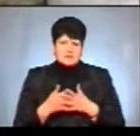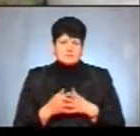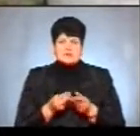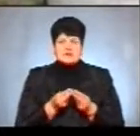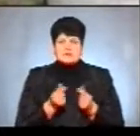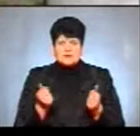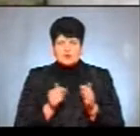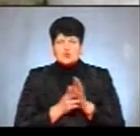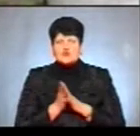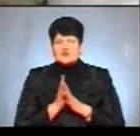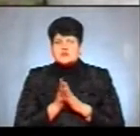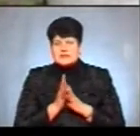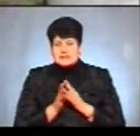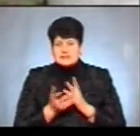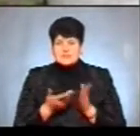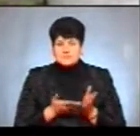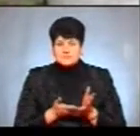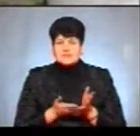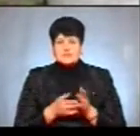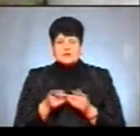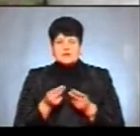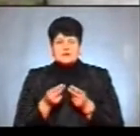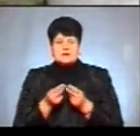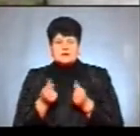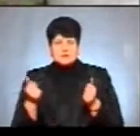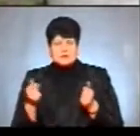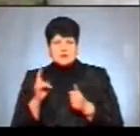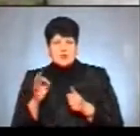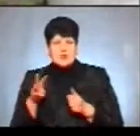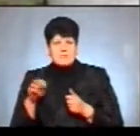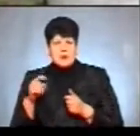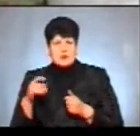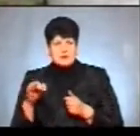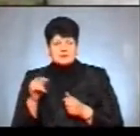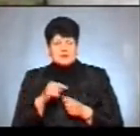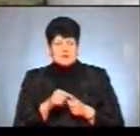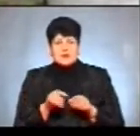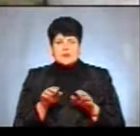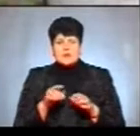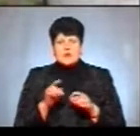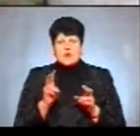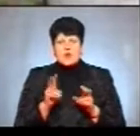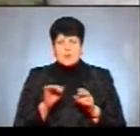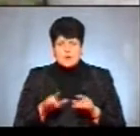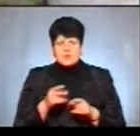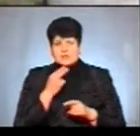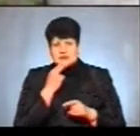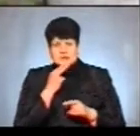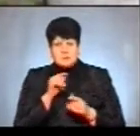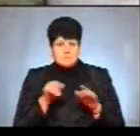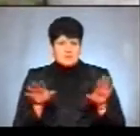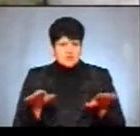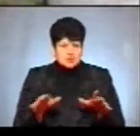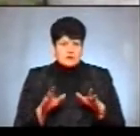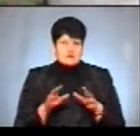зникнуть рослини, якими харчуються комахи, зникнуть, відповідно, певний тип комах. Тими комахами харчуються птахи, зникнуть птахи, а